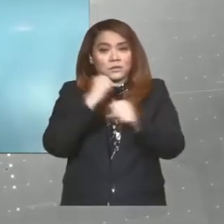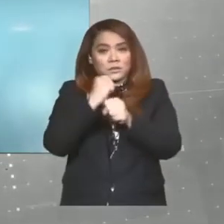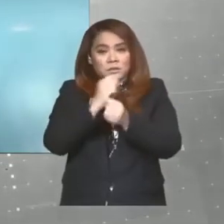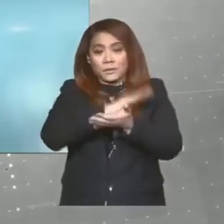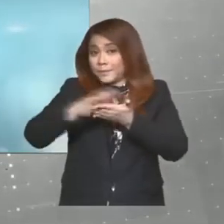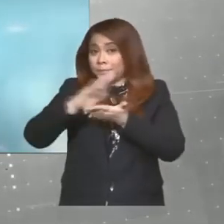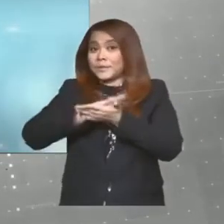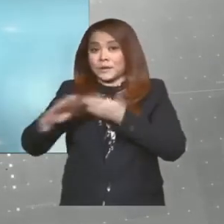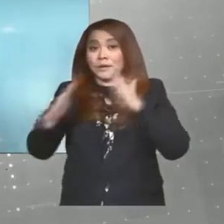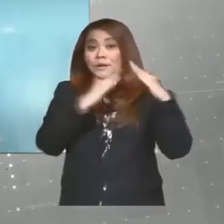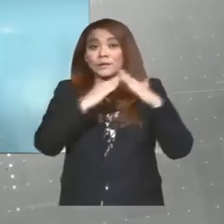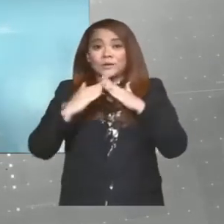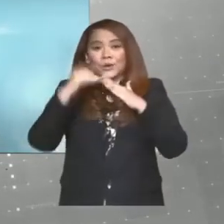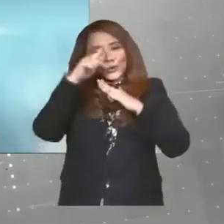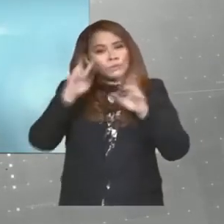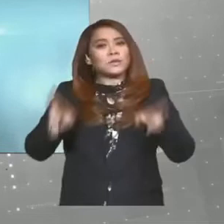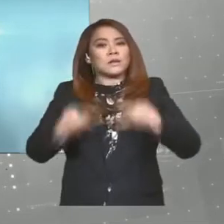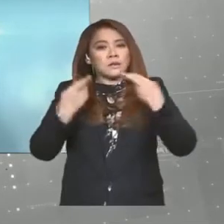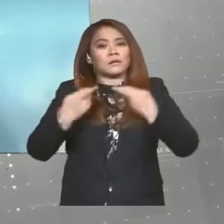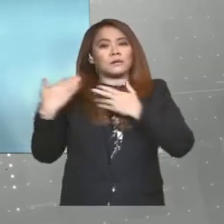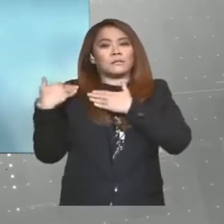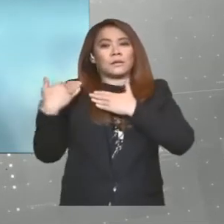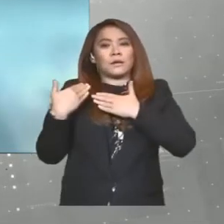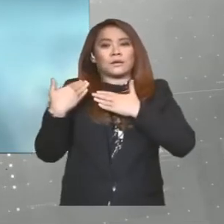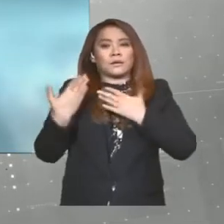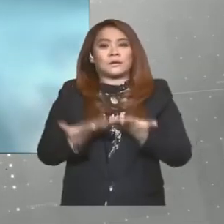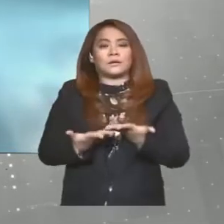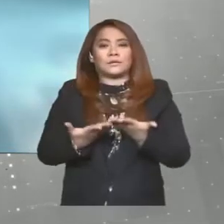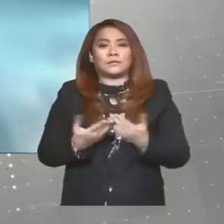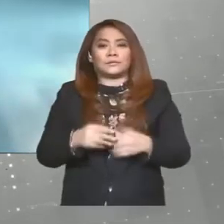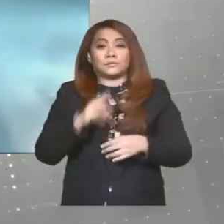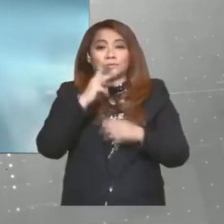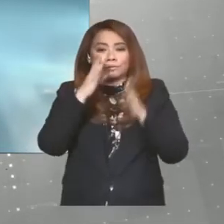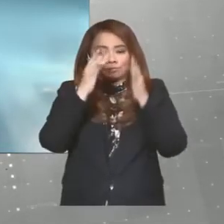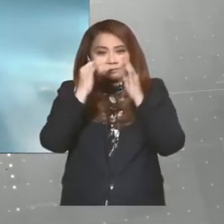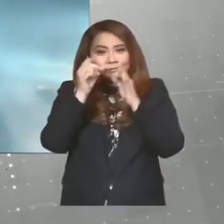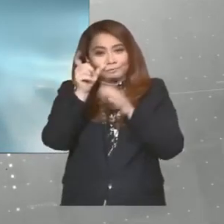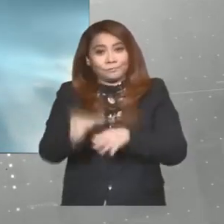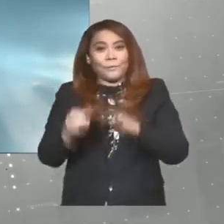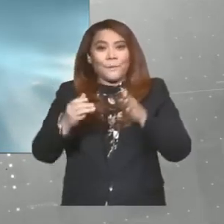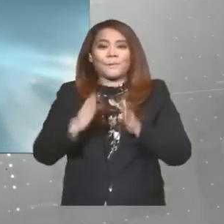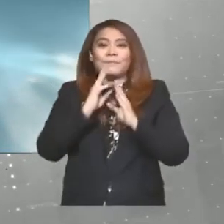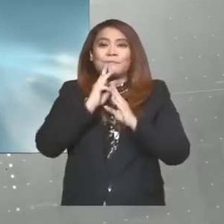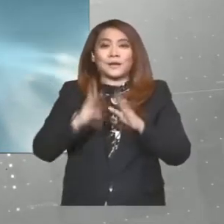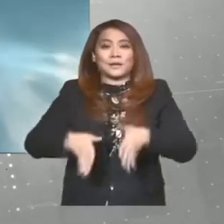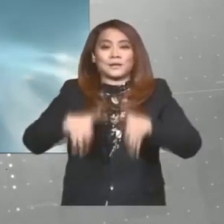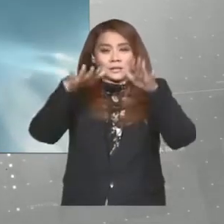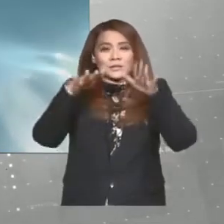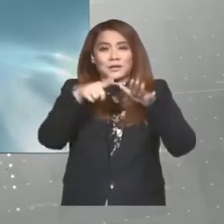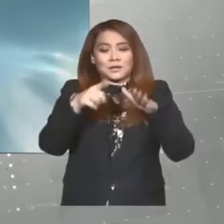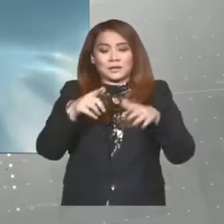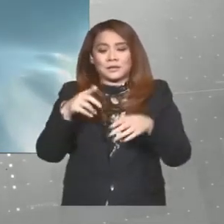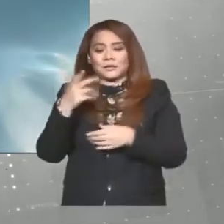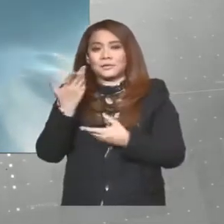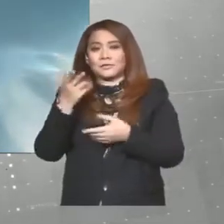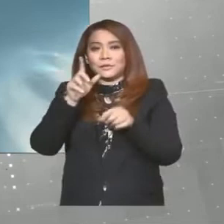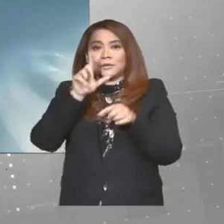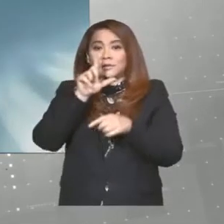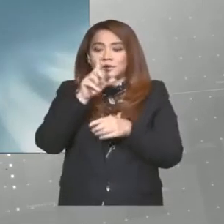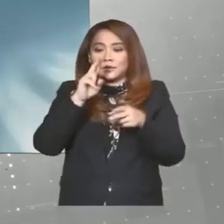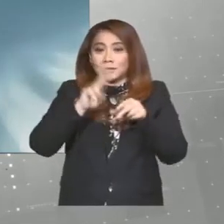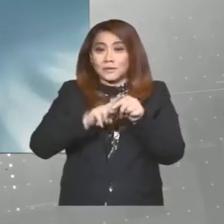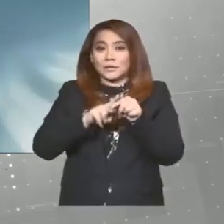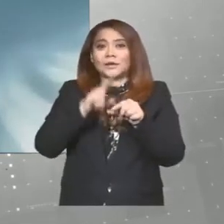pembersihan kediaman lagi meringankan beban mangsa banjir di lembah laut menterinya transfer ilmu saya berkata program itu melibatkan